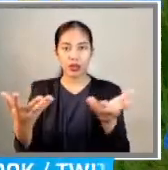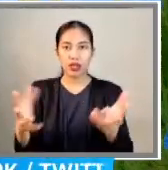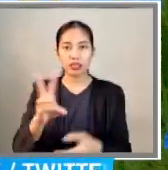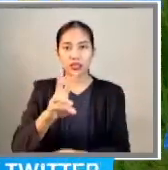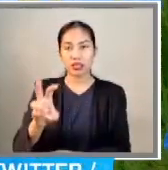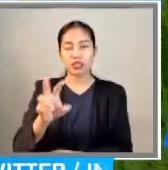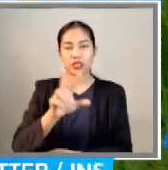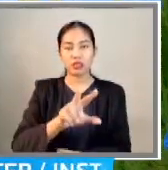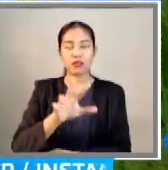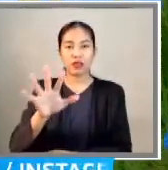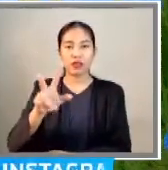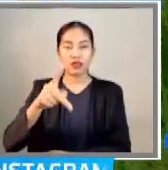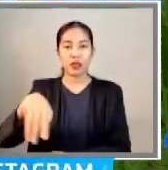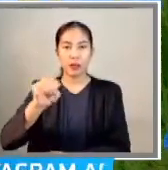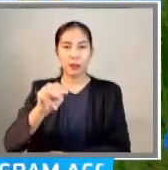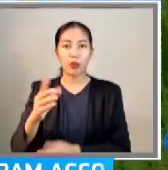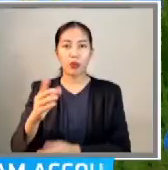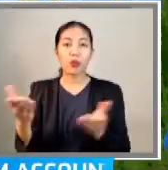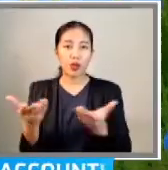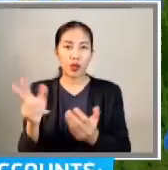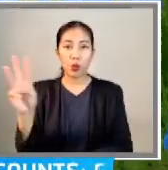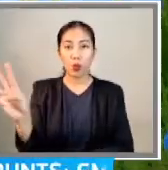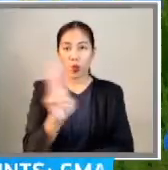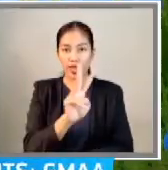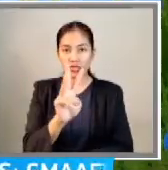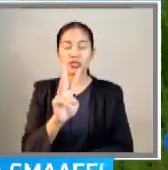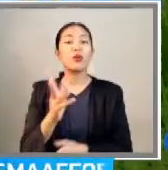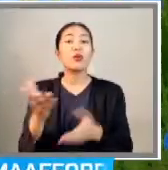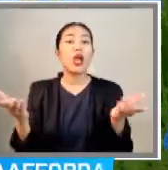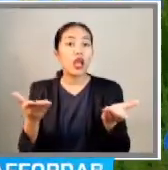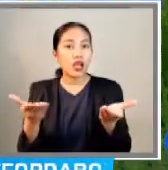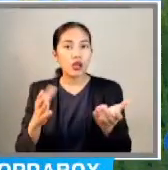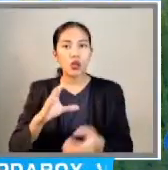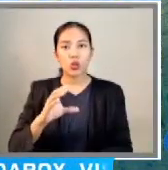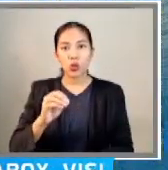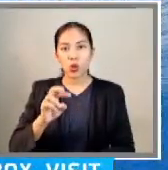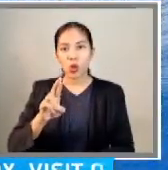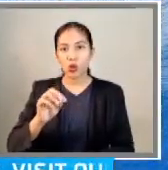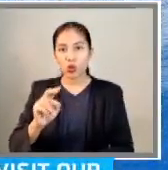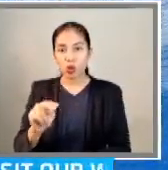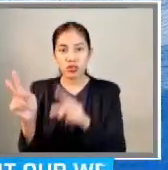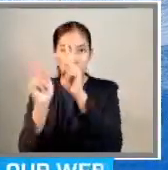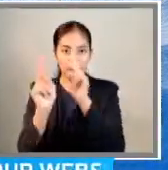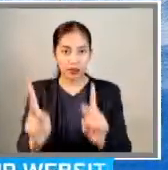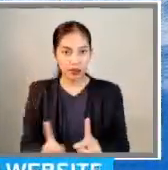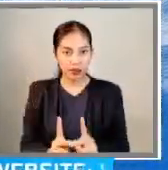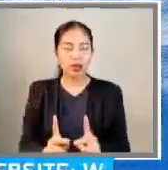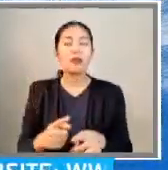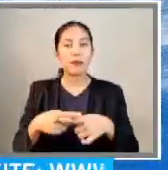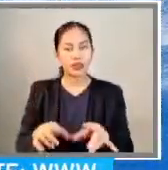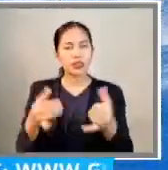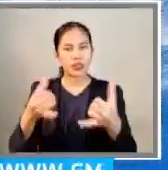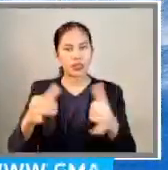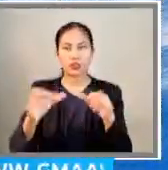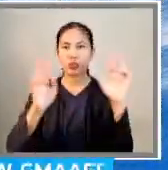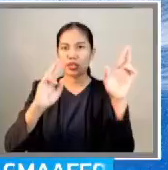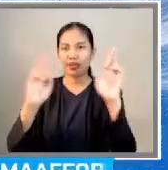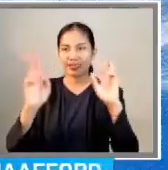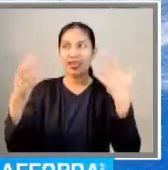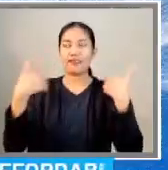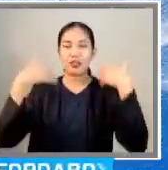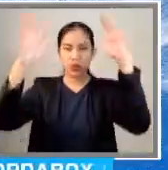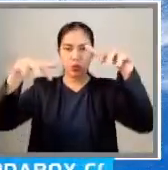sa kanluran ng Coron, Palawan. Gayunman, maging IM ready pa rin sa maulang panahon dahil sa pag-iral muli ng